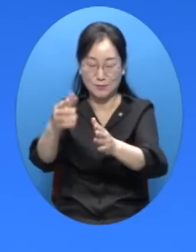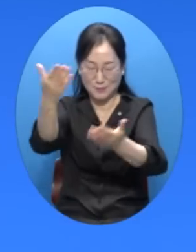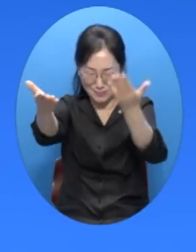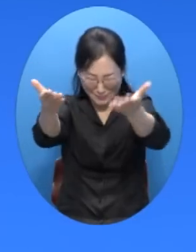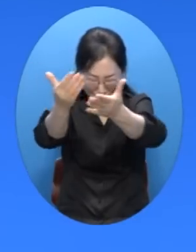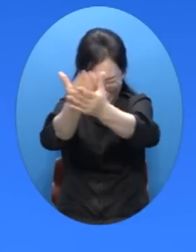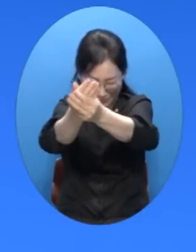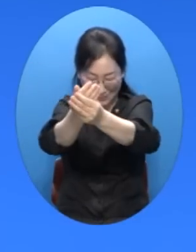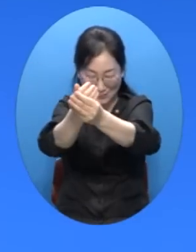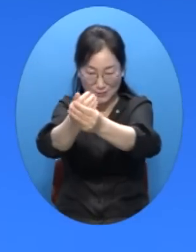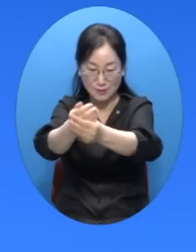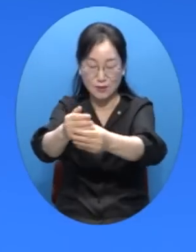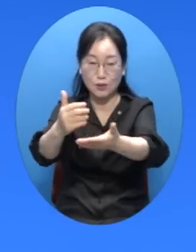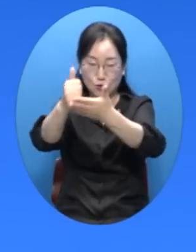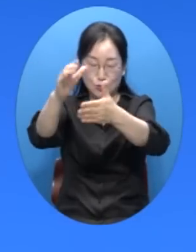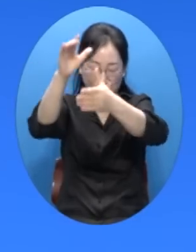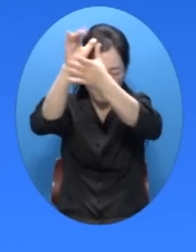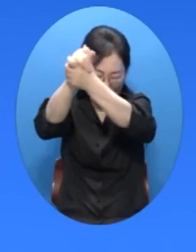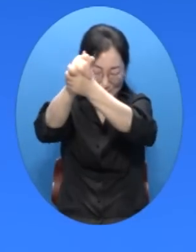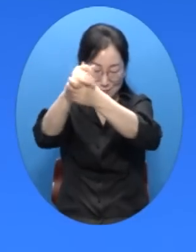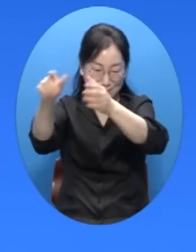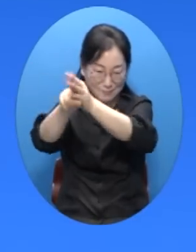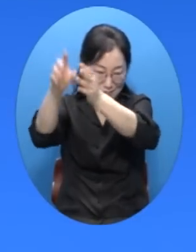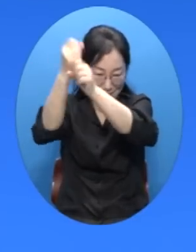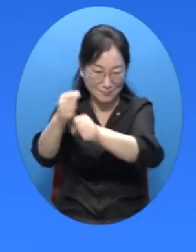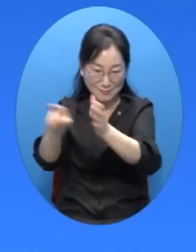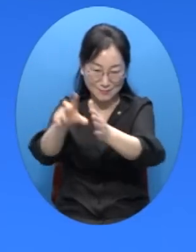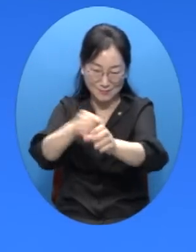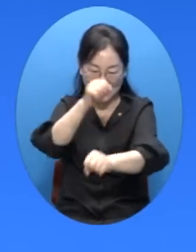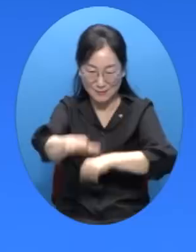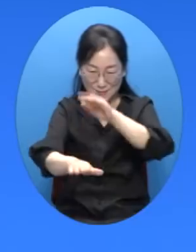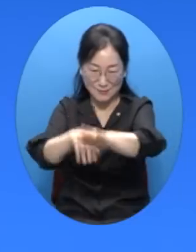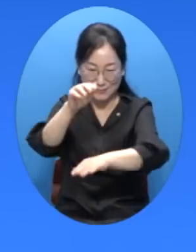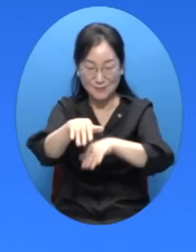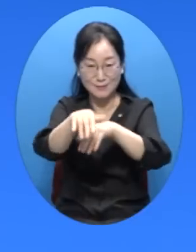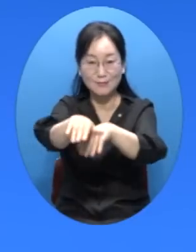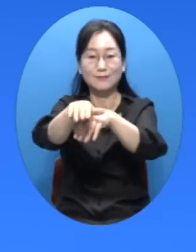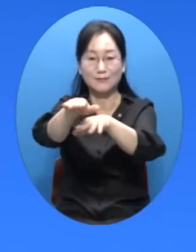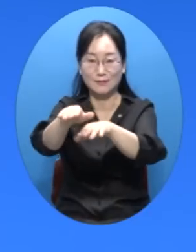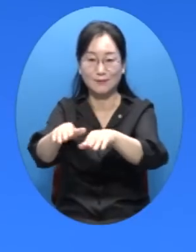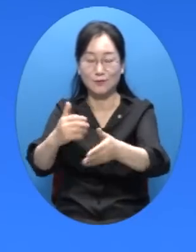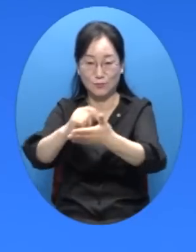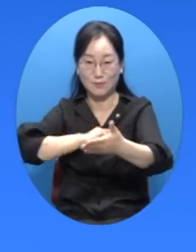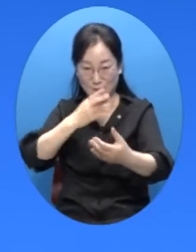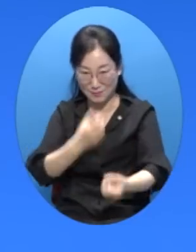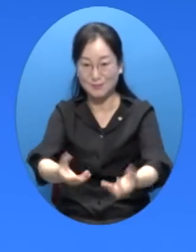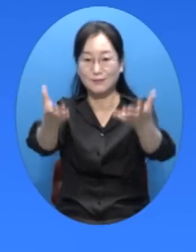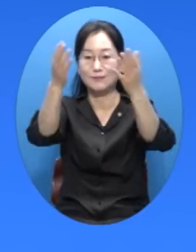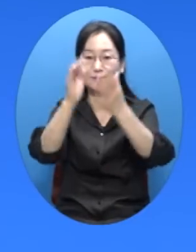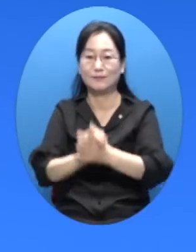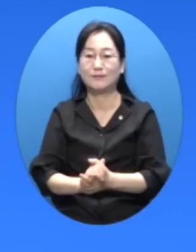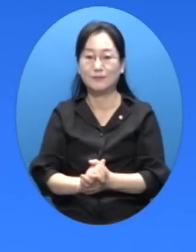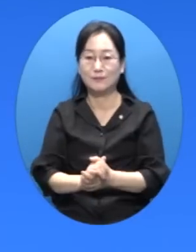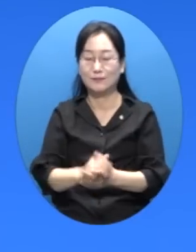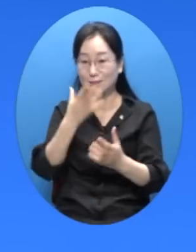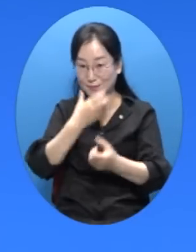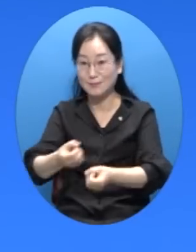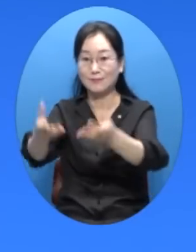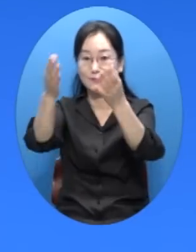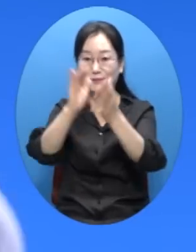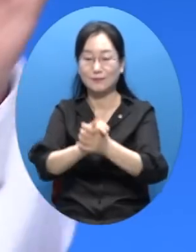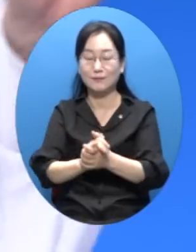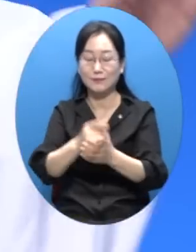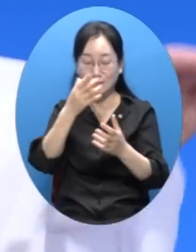펼쳐 주님의 손을 꼭 붙잡고 믿음으로 전진 또 전진 또 전진한 여러분 되시기를 주님으로 축원합니다.